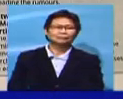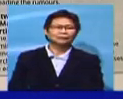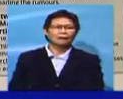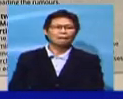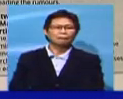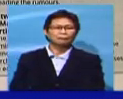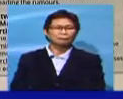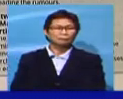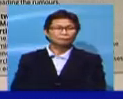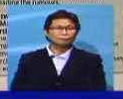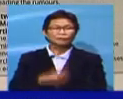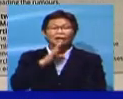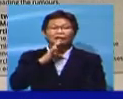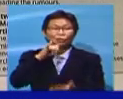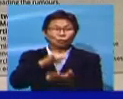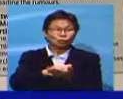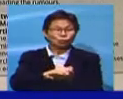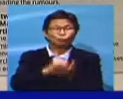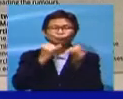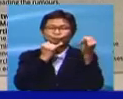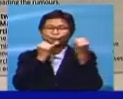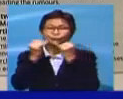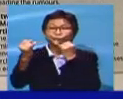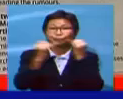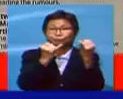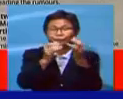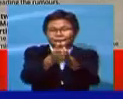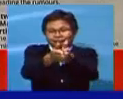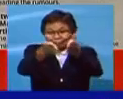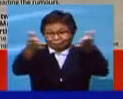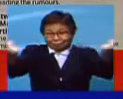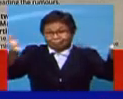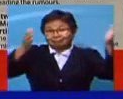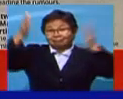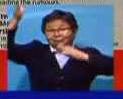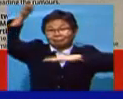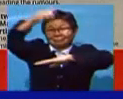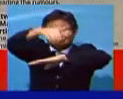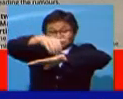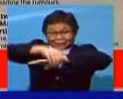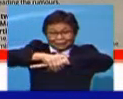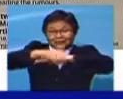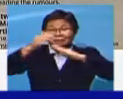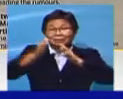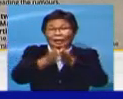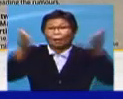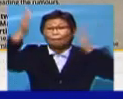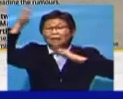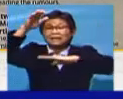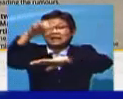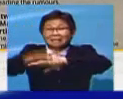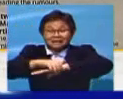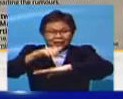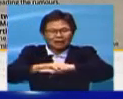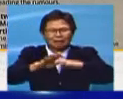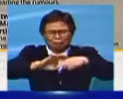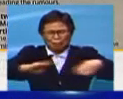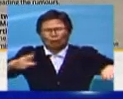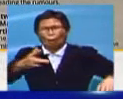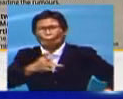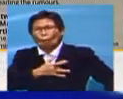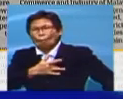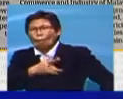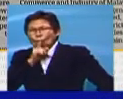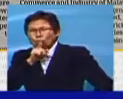mengelirukan menyatakannya dalam satu temubual dengan sebuah Akhbar tempatan berbahasa inggeris Datuk jalani mengakui berita-berita sensasi